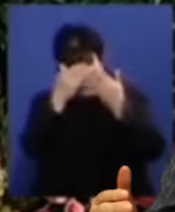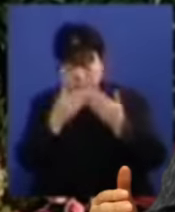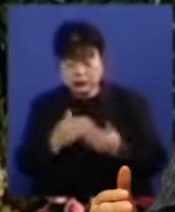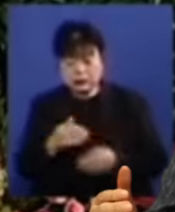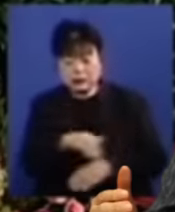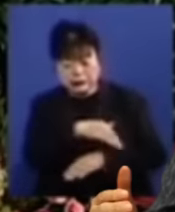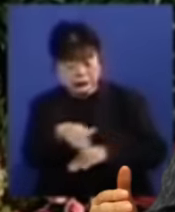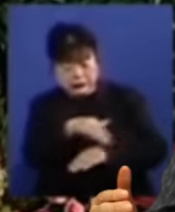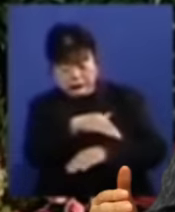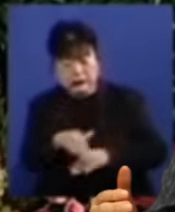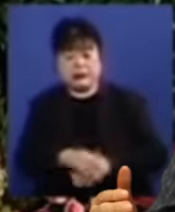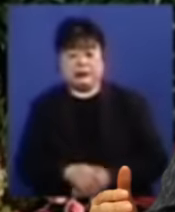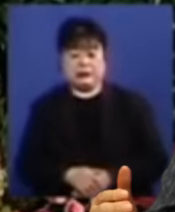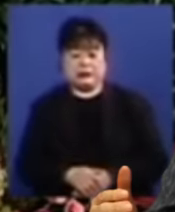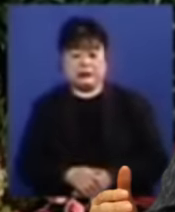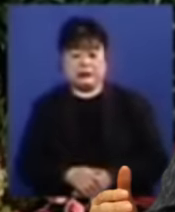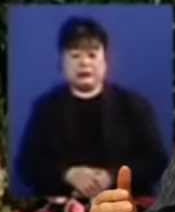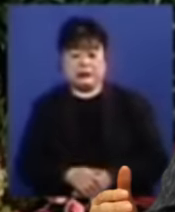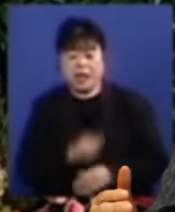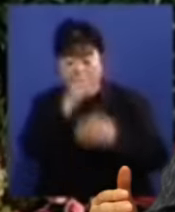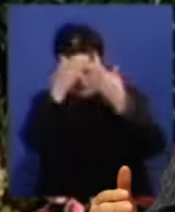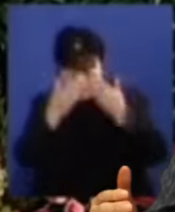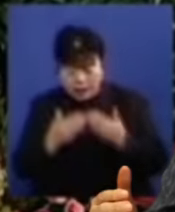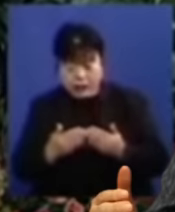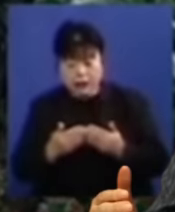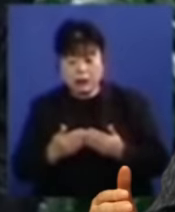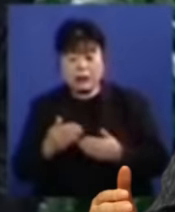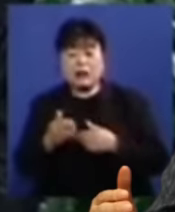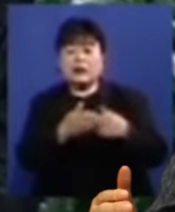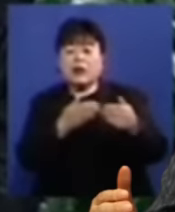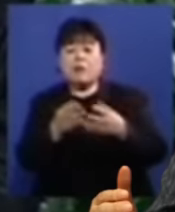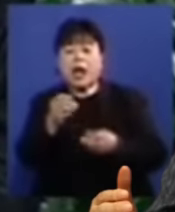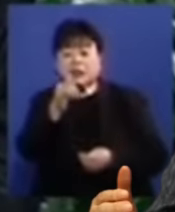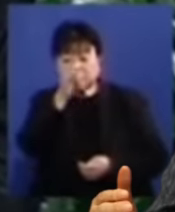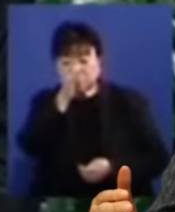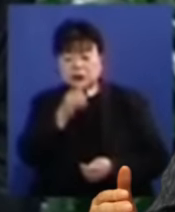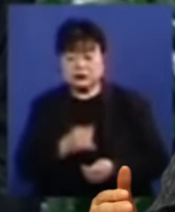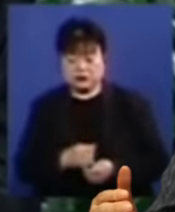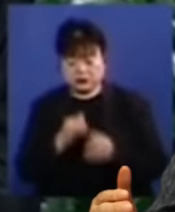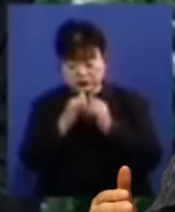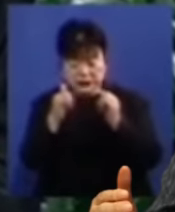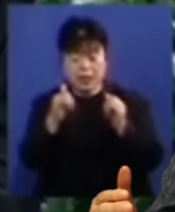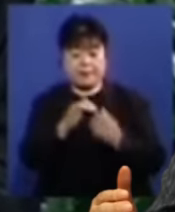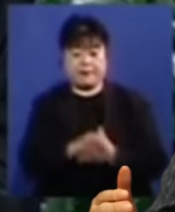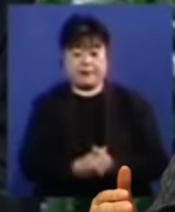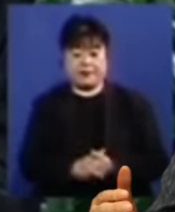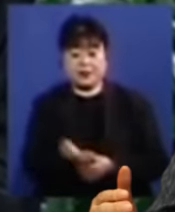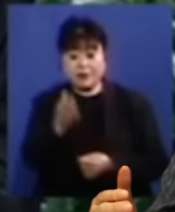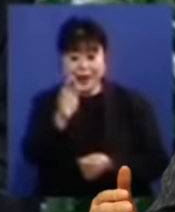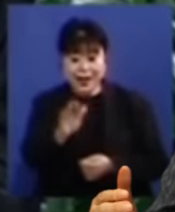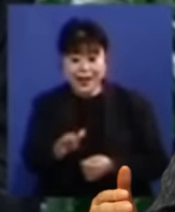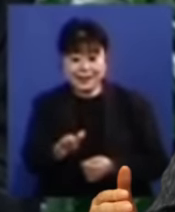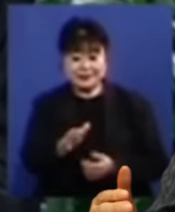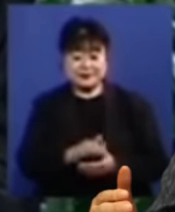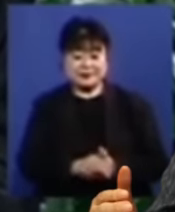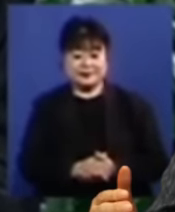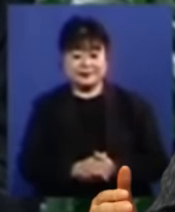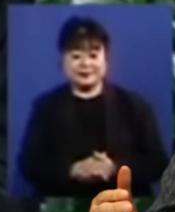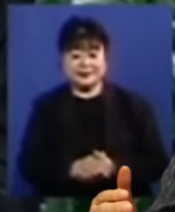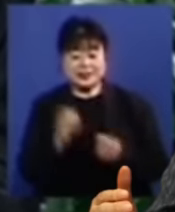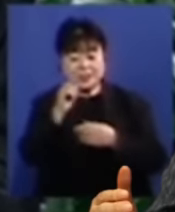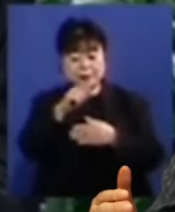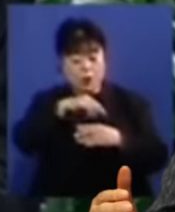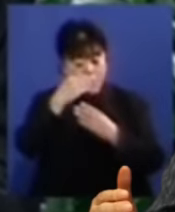나들듯이 갔다 왔다고 교도소를 다녀온 사람입니다. 그러나 그의